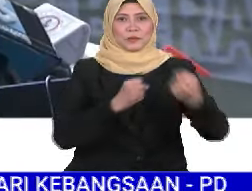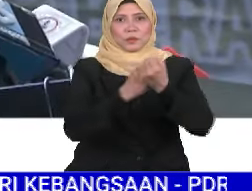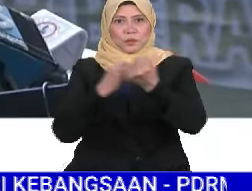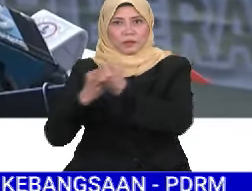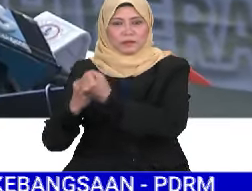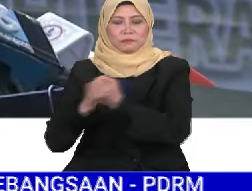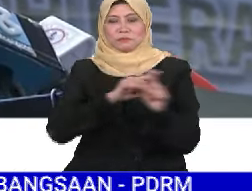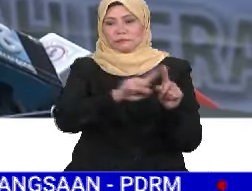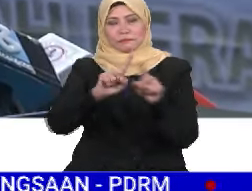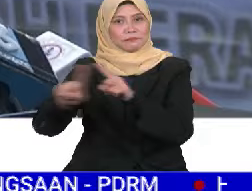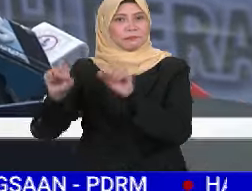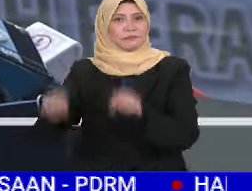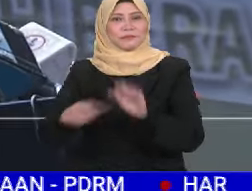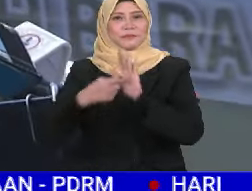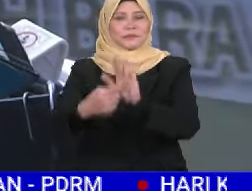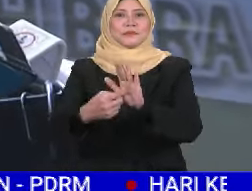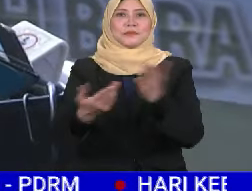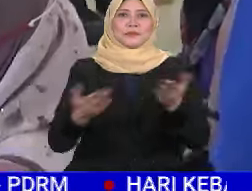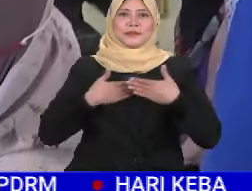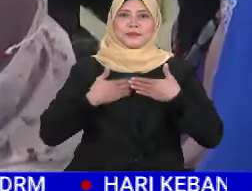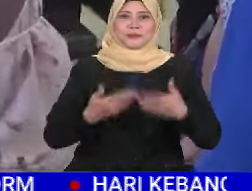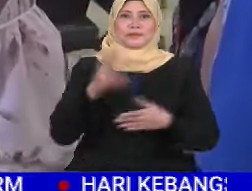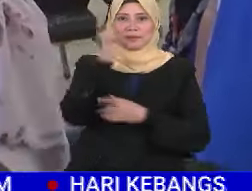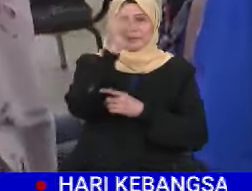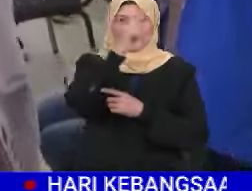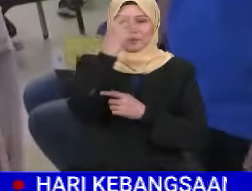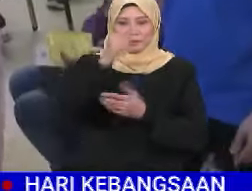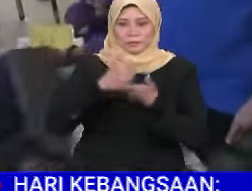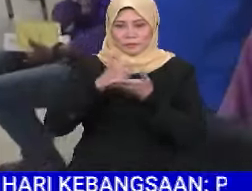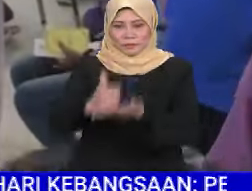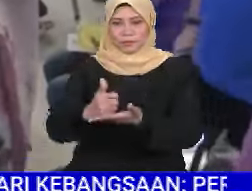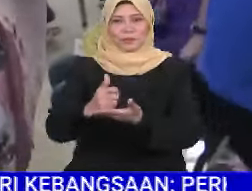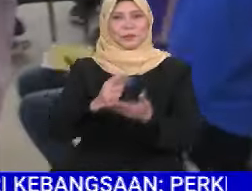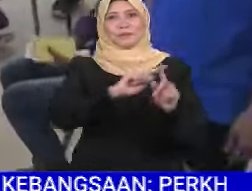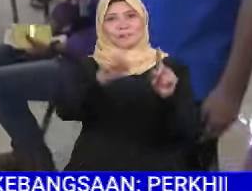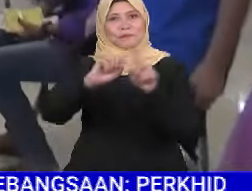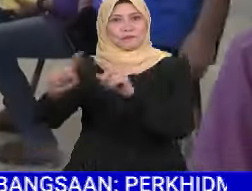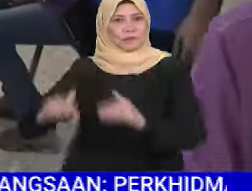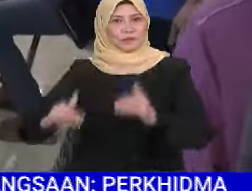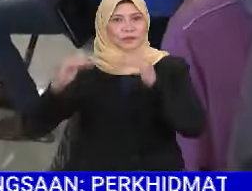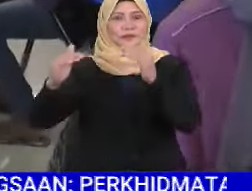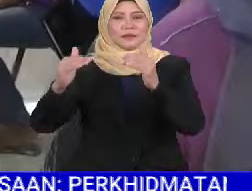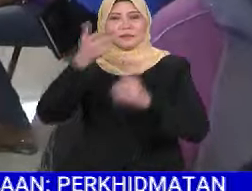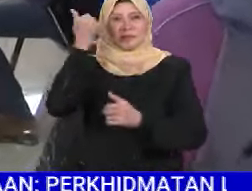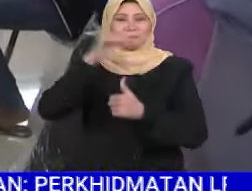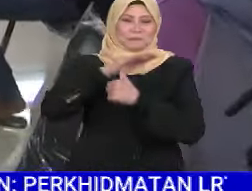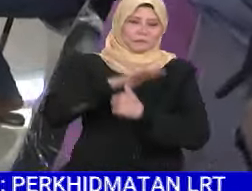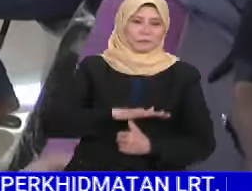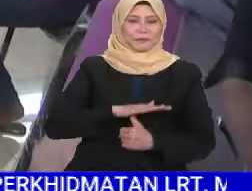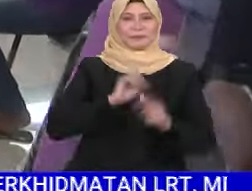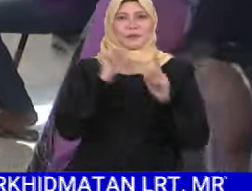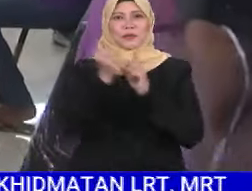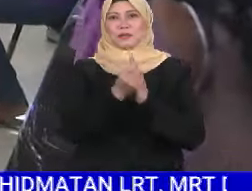ini juga jelas menunjukkan bahawa keprihatinan kerajaan dalam membantu golongan pelbagai peringkat yang tertekan berikutan